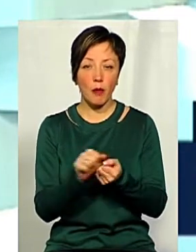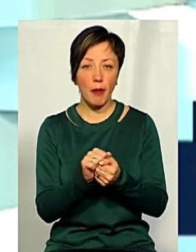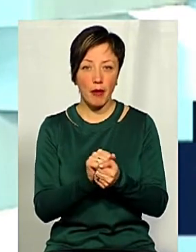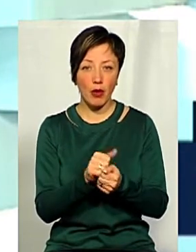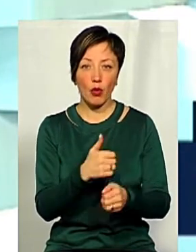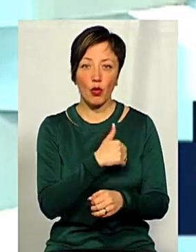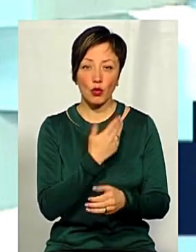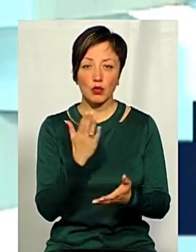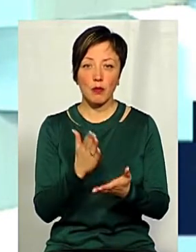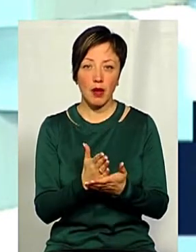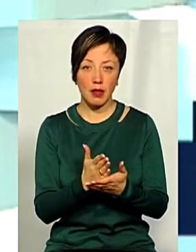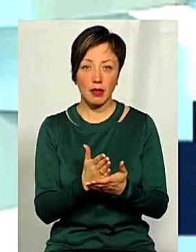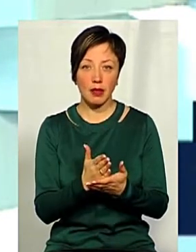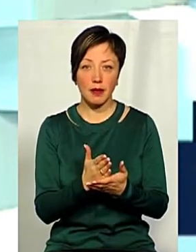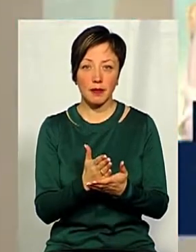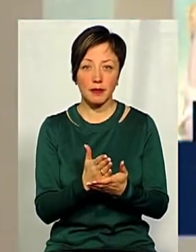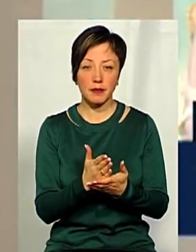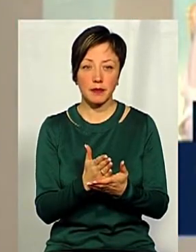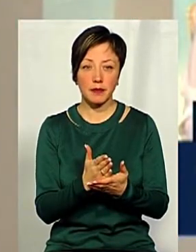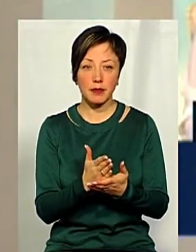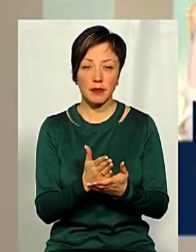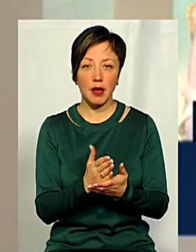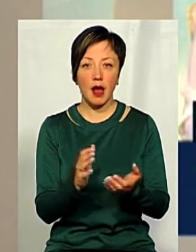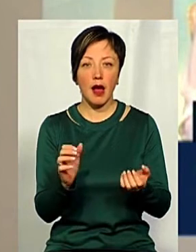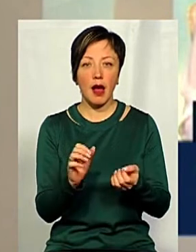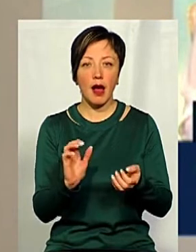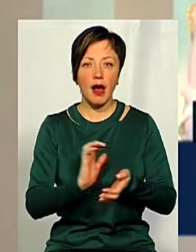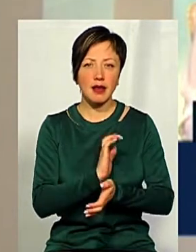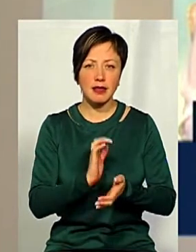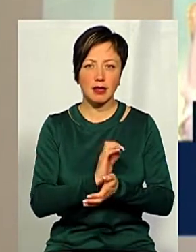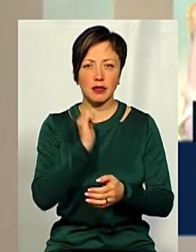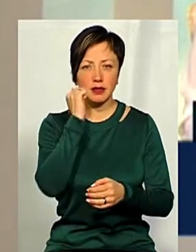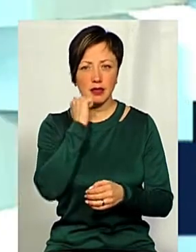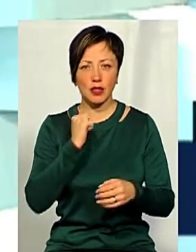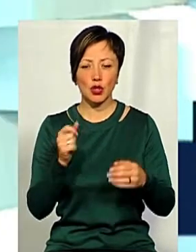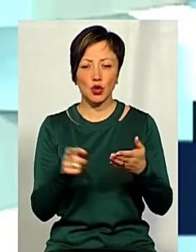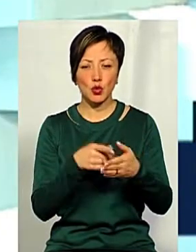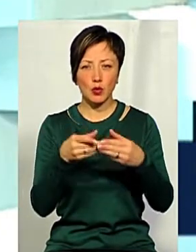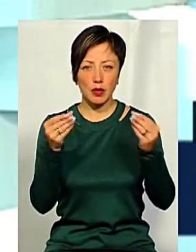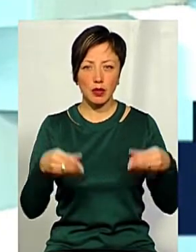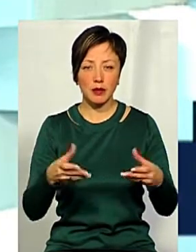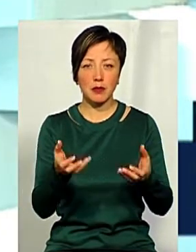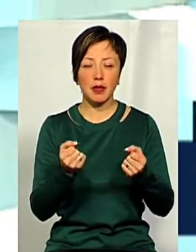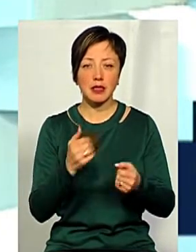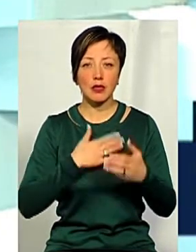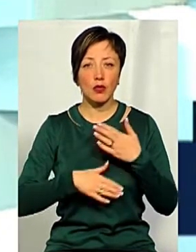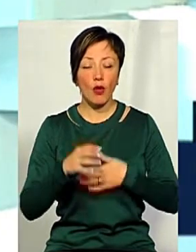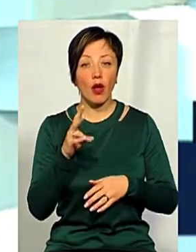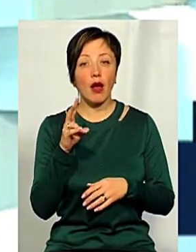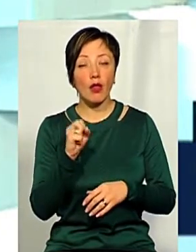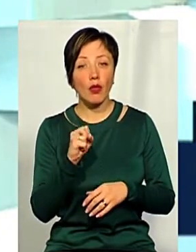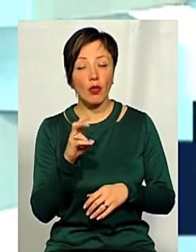вони хочуть мати досить такі, там, наприклад, газети старі, журнали, це вони приймають із задоволенням, але ми розуміємо,